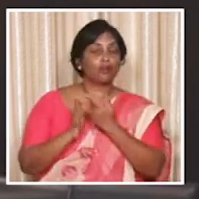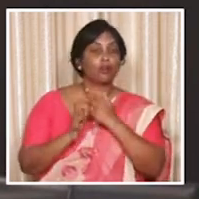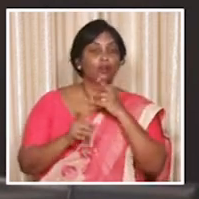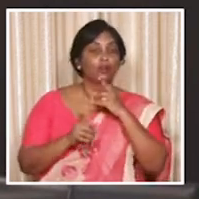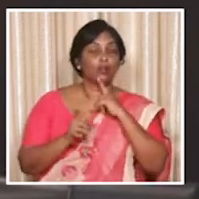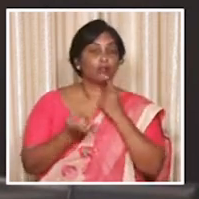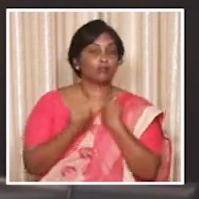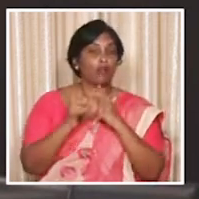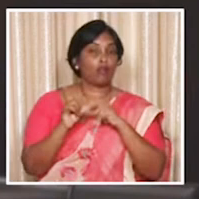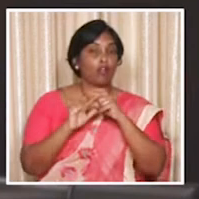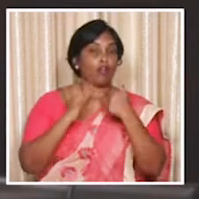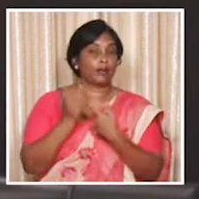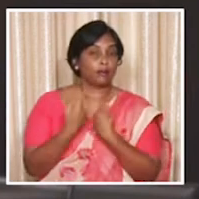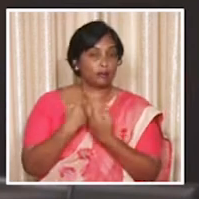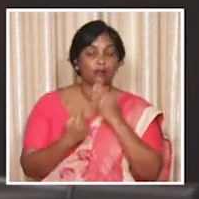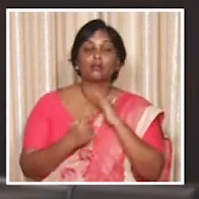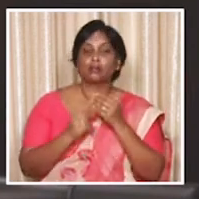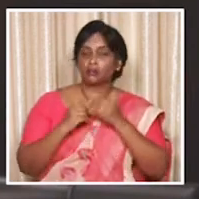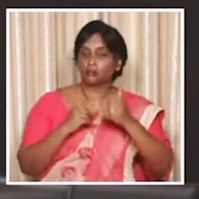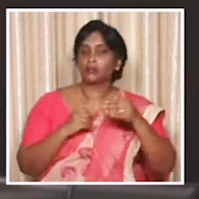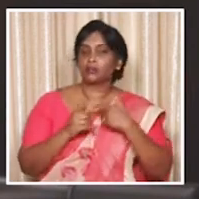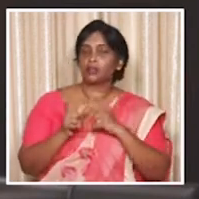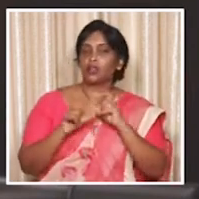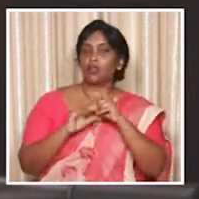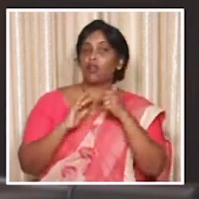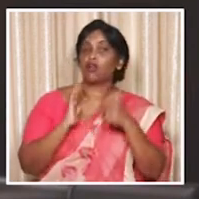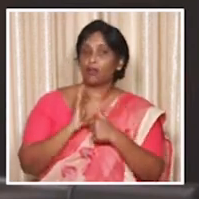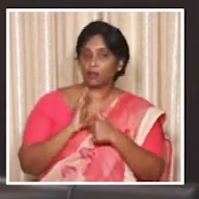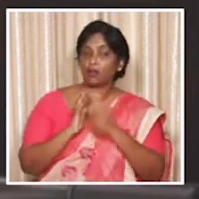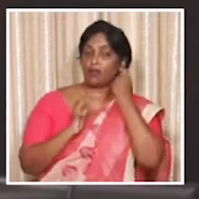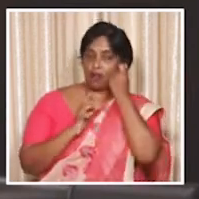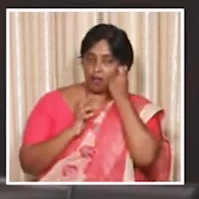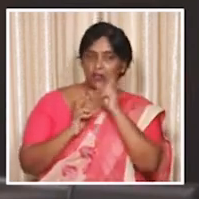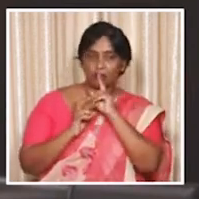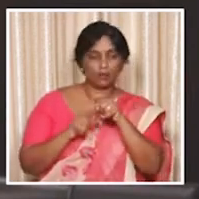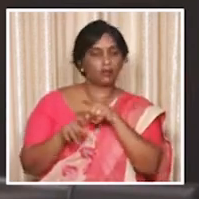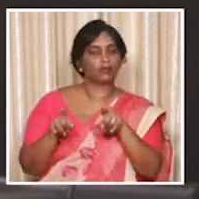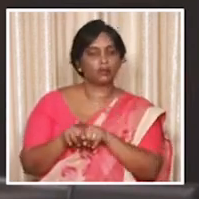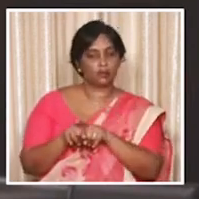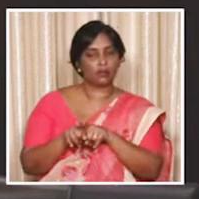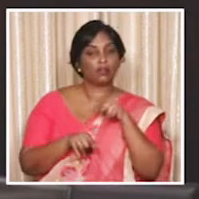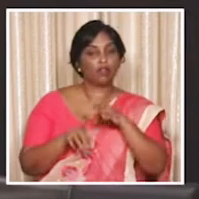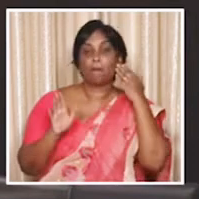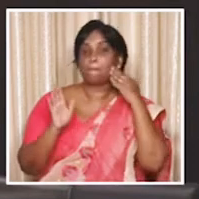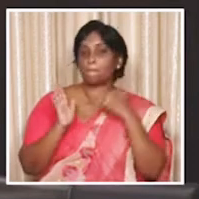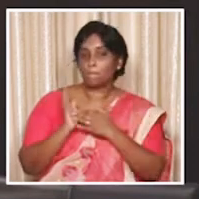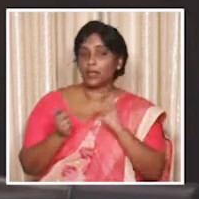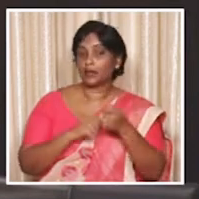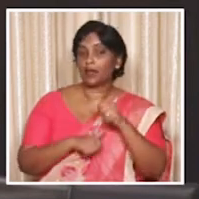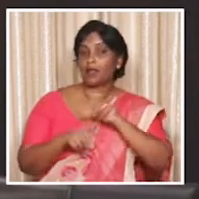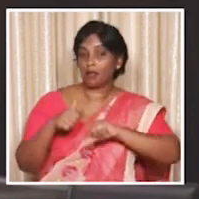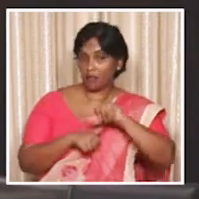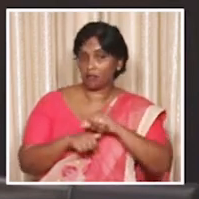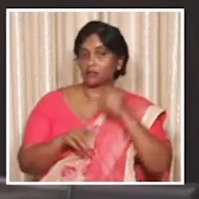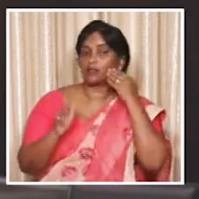ඔඩිට් එක එතනින් එහාට ගිහිලා කළ යුතු කටයුතු සම්බන්ධයෙන් විගණකාධිපතිවරයා අදහස් දක්වනවා. ඒ වගේම මේ සම්බන්ධයෙන් ක්‍රිකට් ආයතනයත්